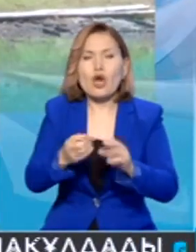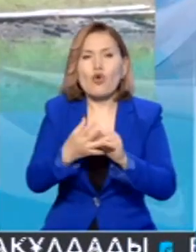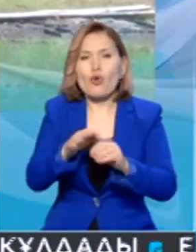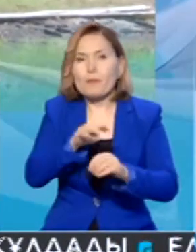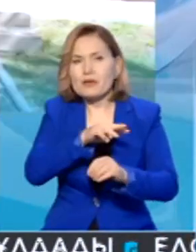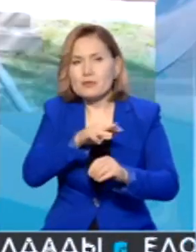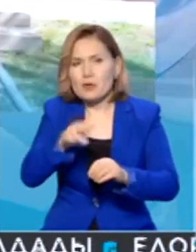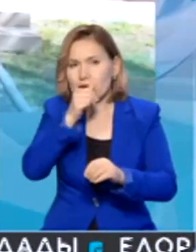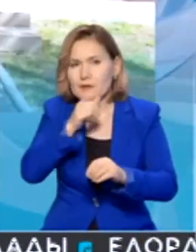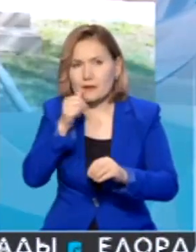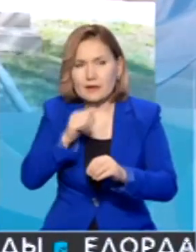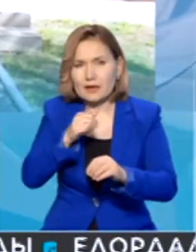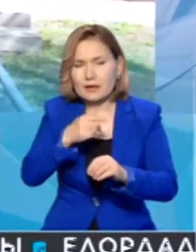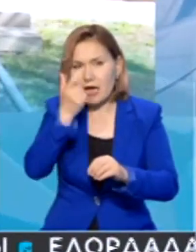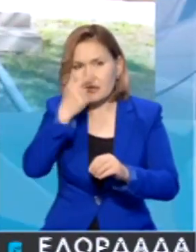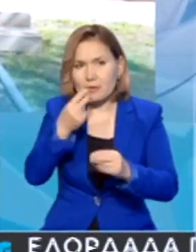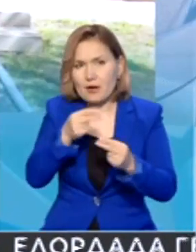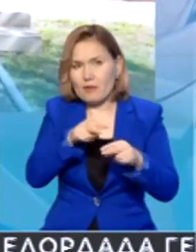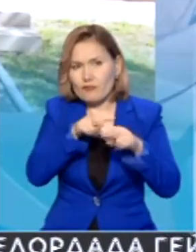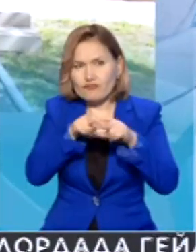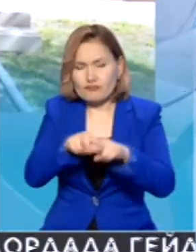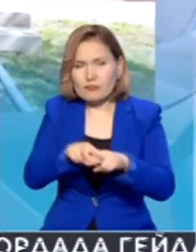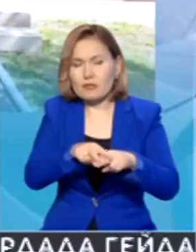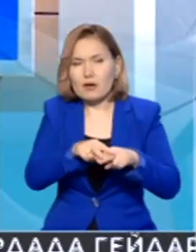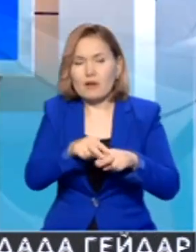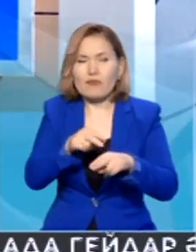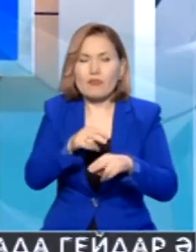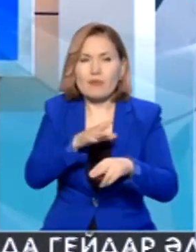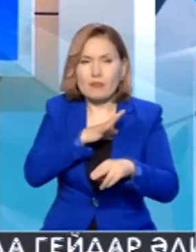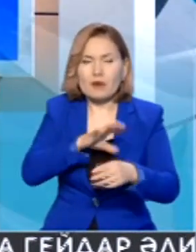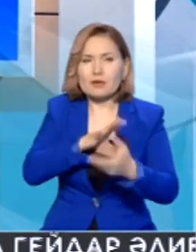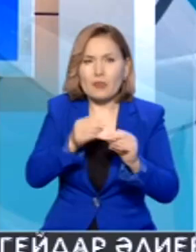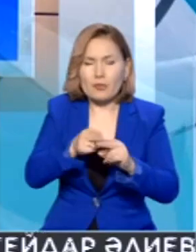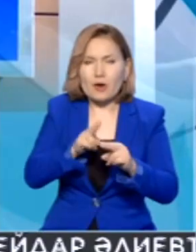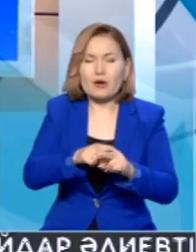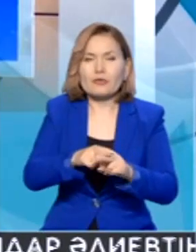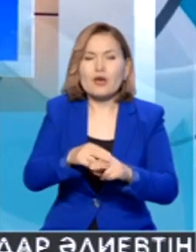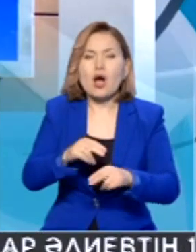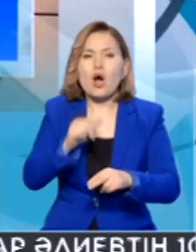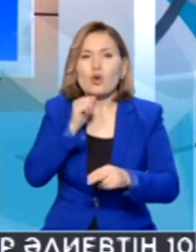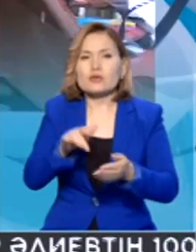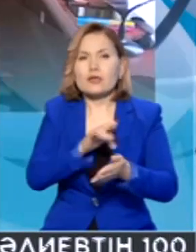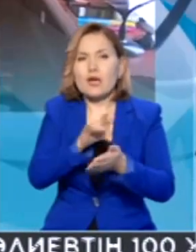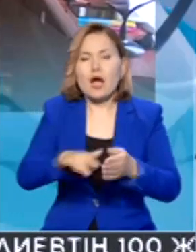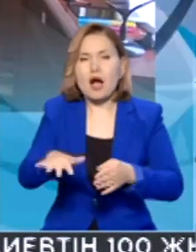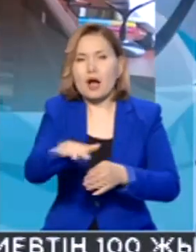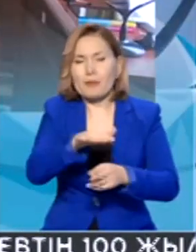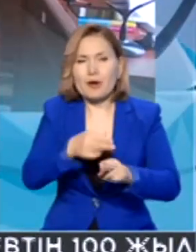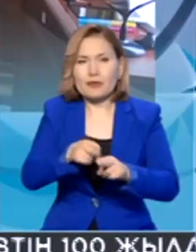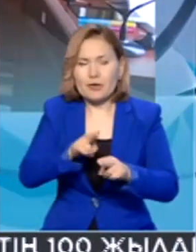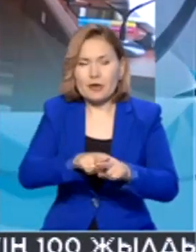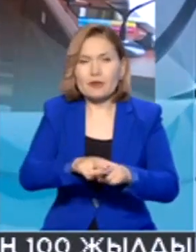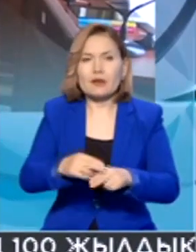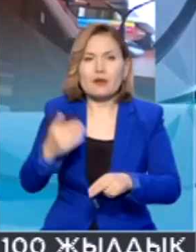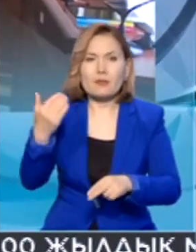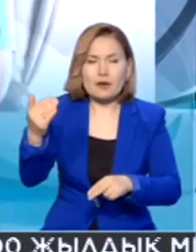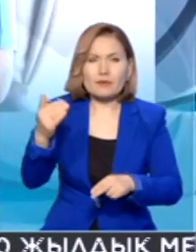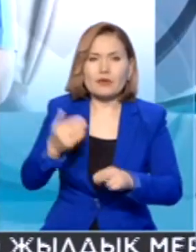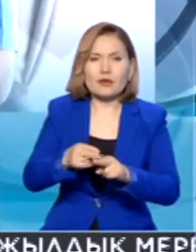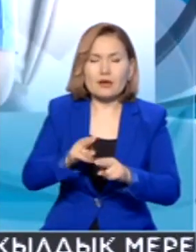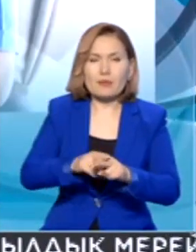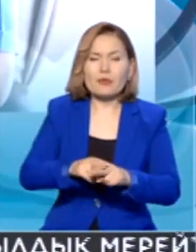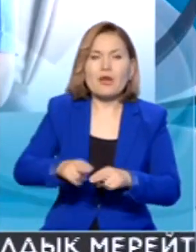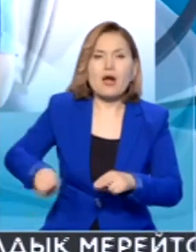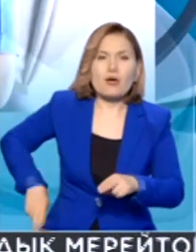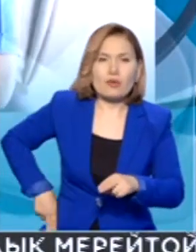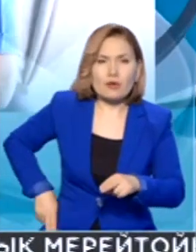қаржы түскен, ал Әулиекөл аудандық соты өрттің тұтануына кінәлі деп тапқан механизатор Александр